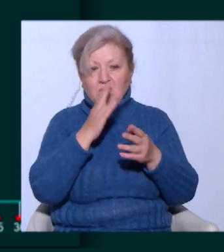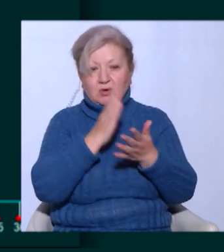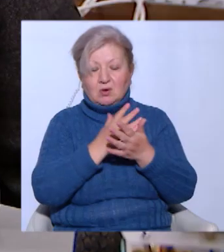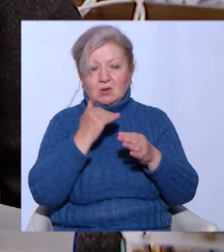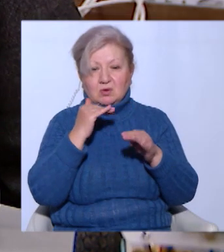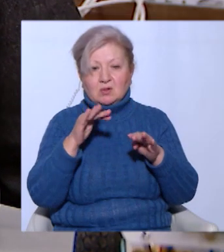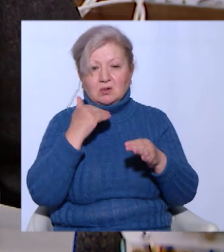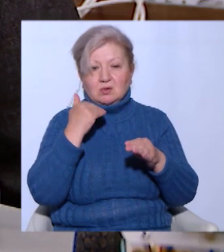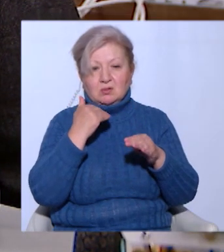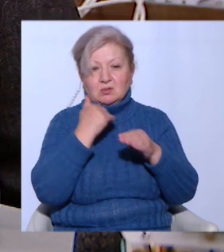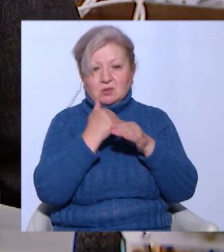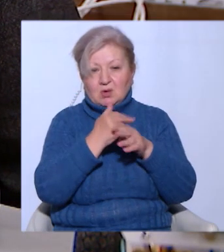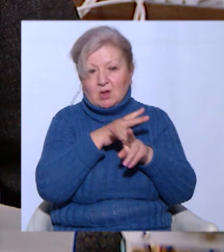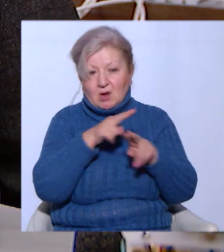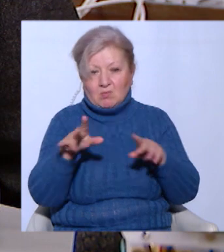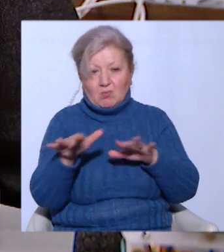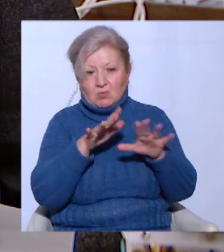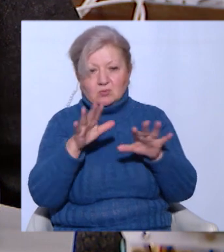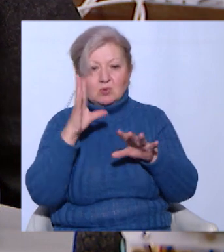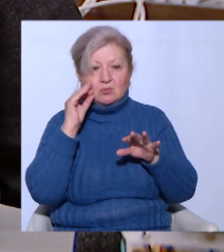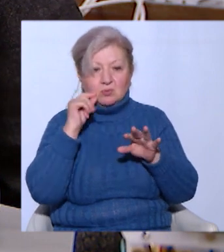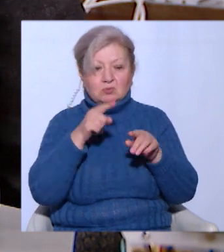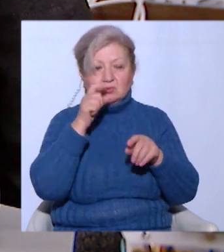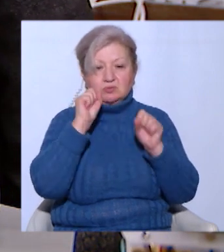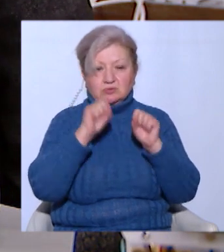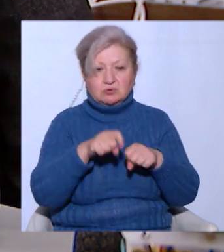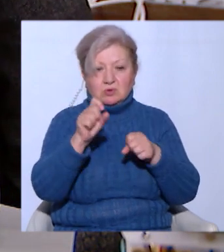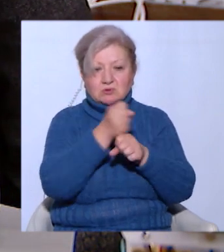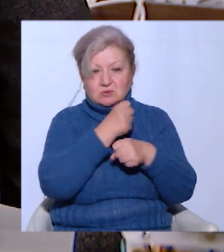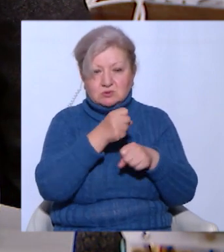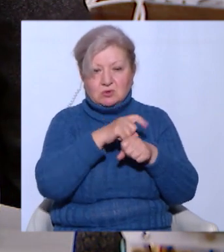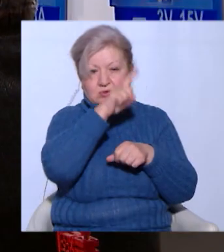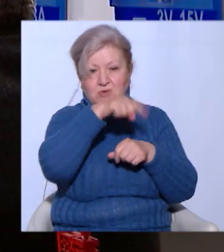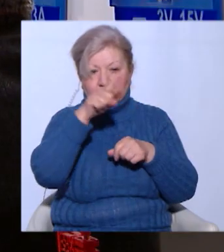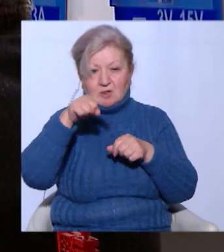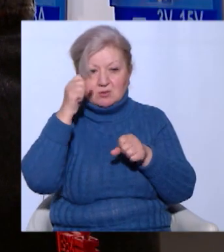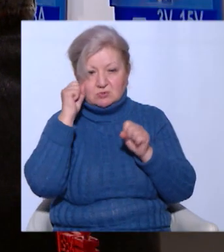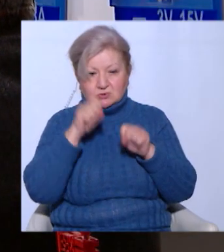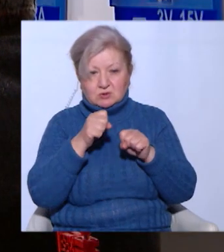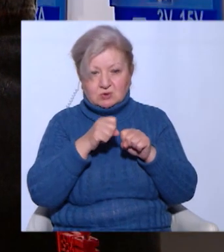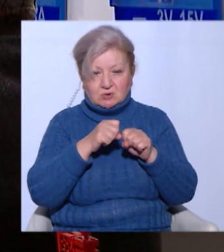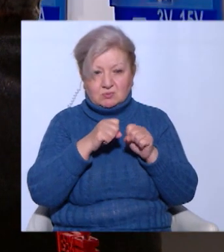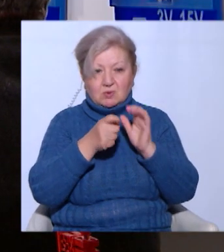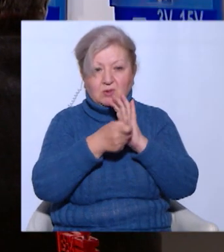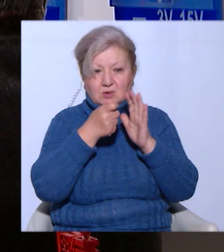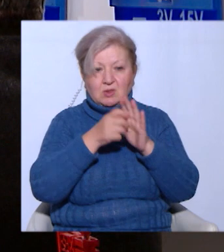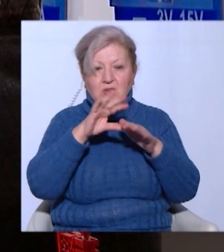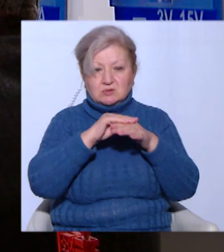გრაფიკულად წფივი თანაბარი მოძრაობის დროს შეგვილია გრაფიკულად სიჩქარის გრაფიკიდან